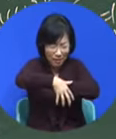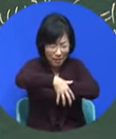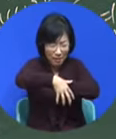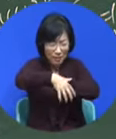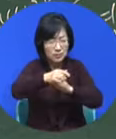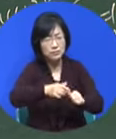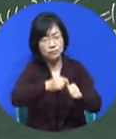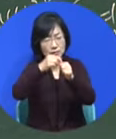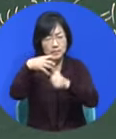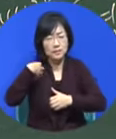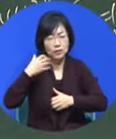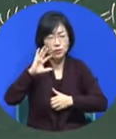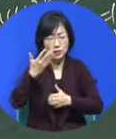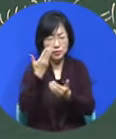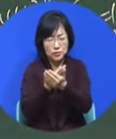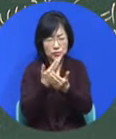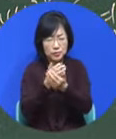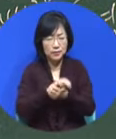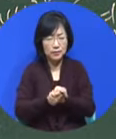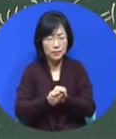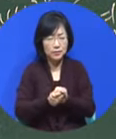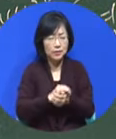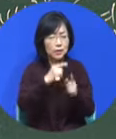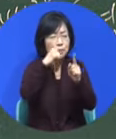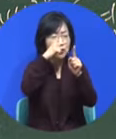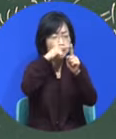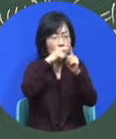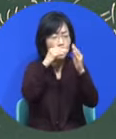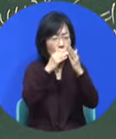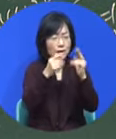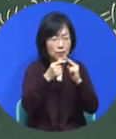해주 교인 살해